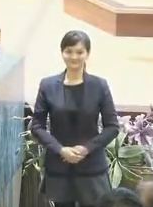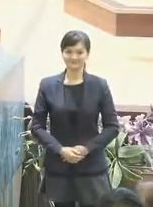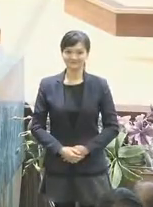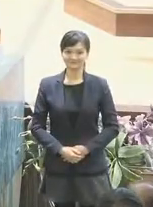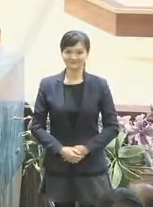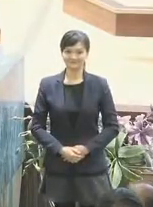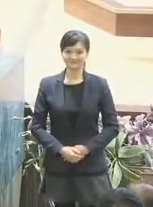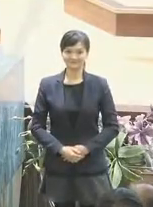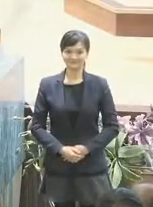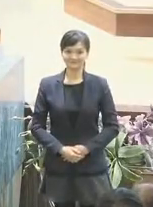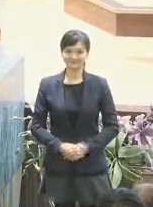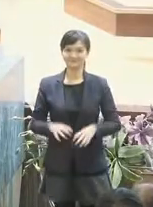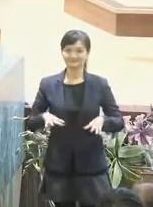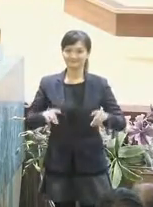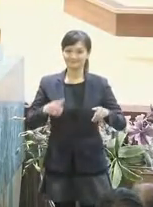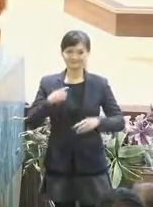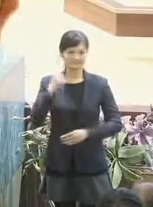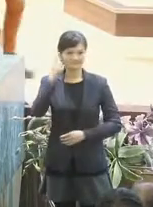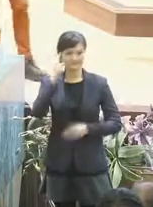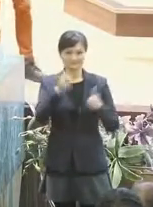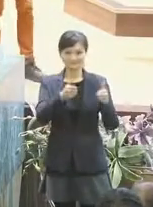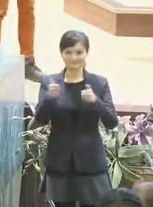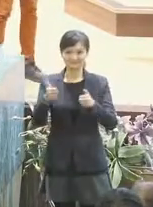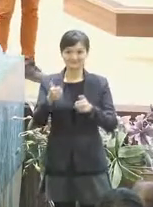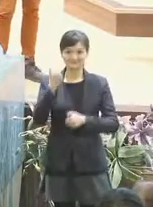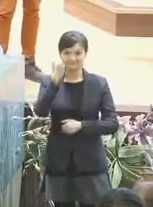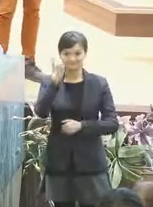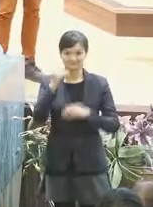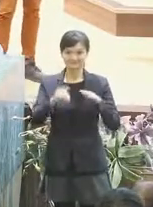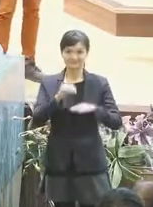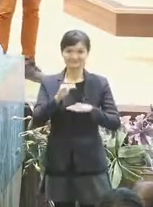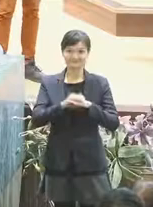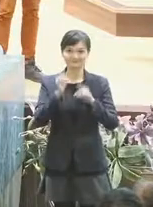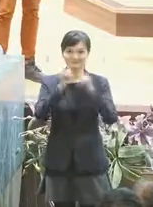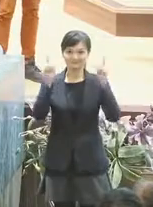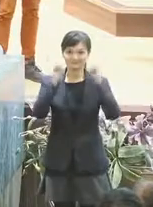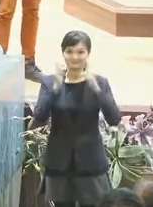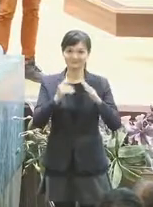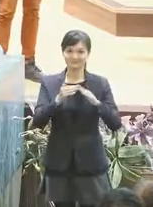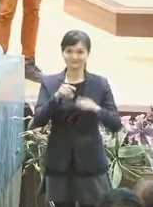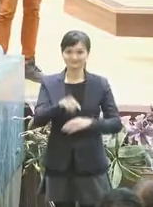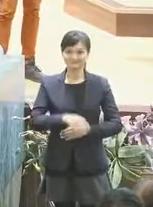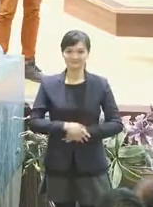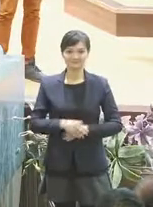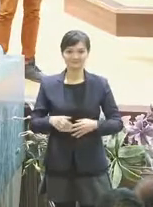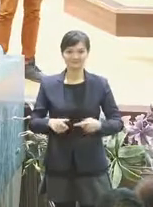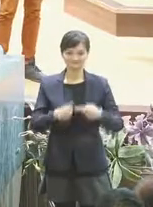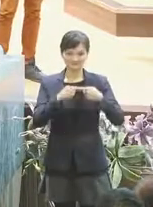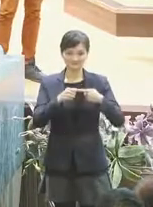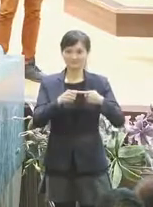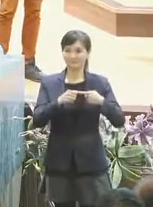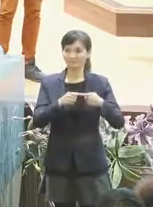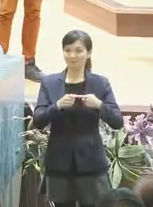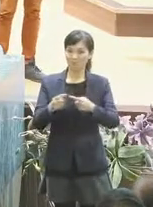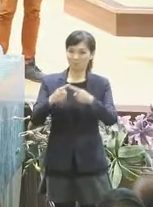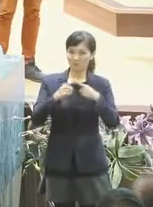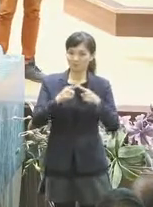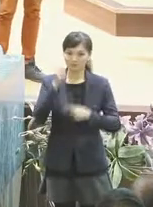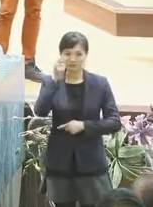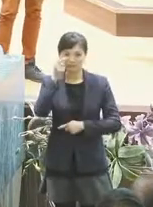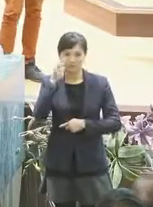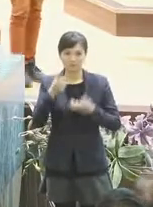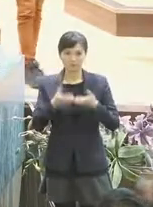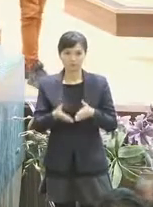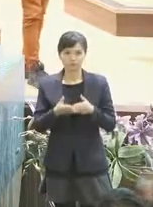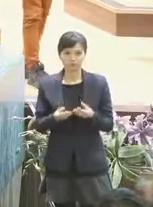好，我首先我要先感谢成大校方啊，因为这次 G-Link Summit 第一次搬到台南来，最重大的问题就是